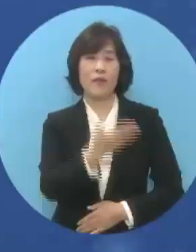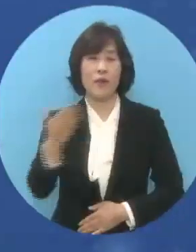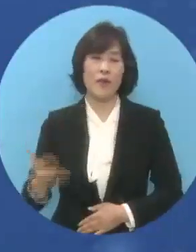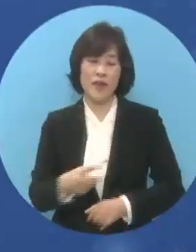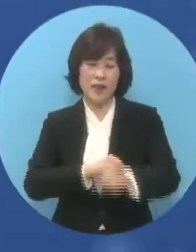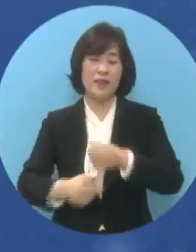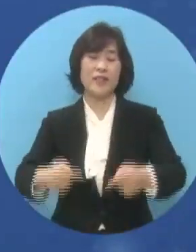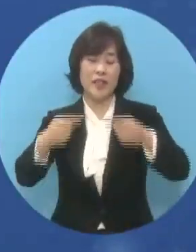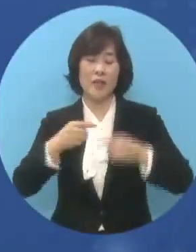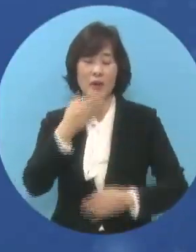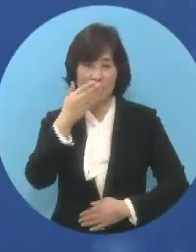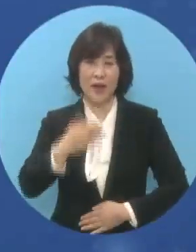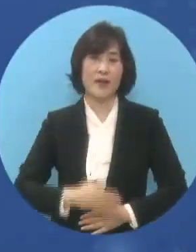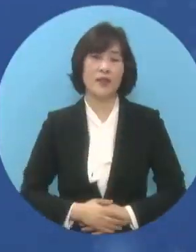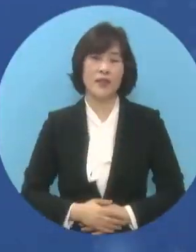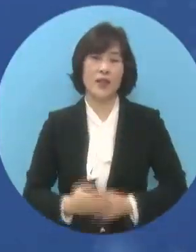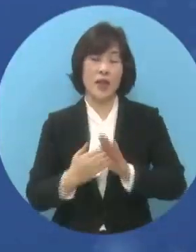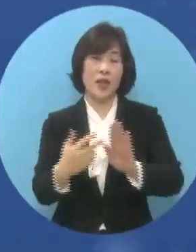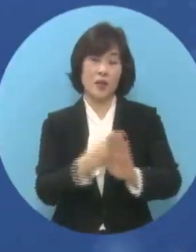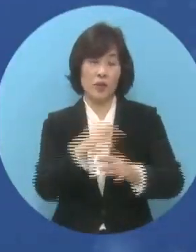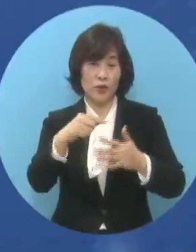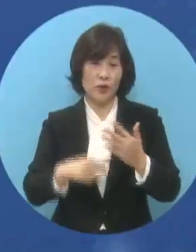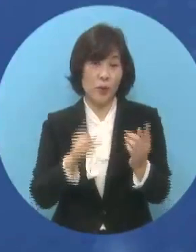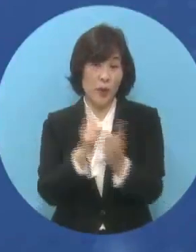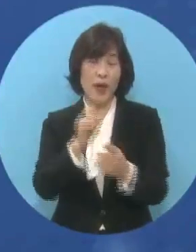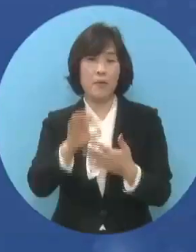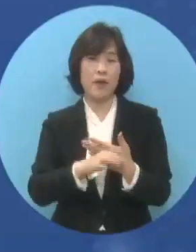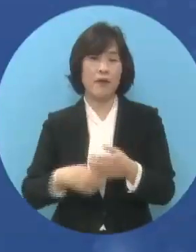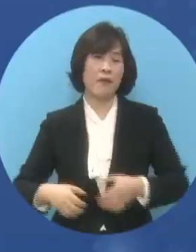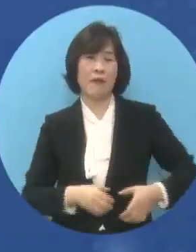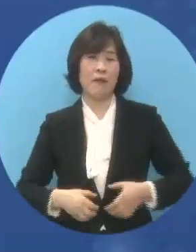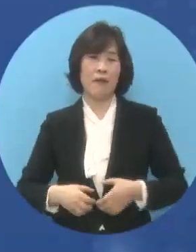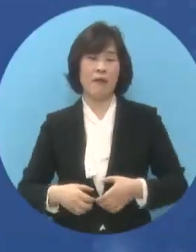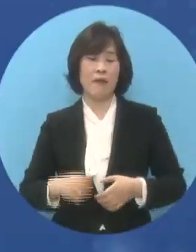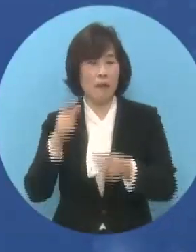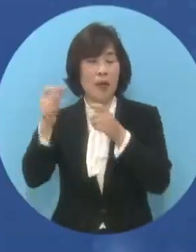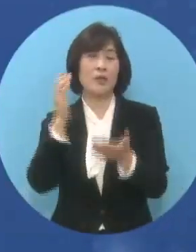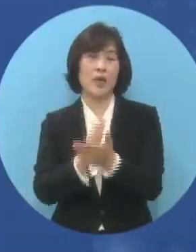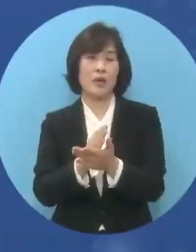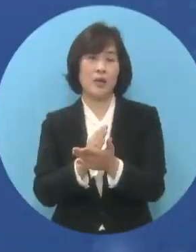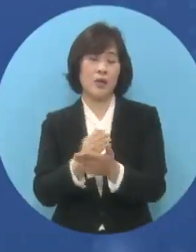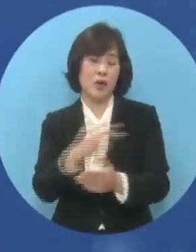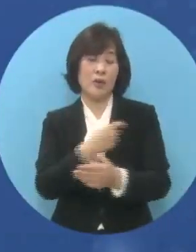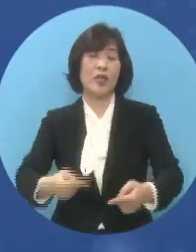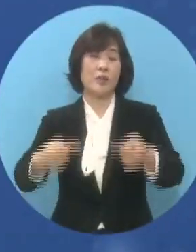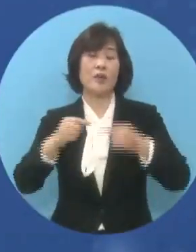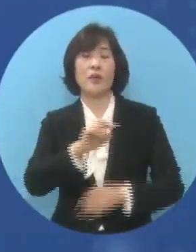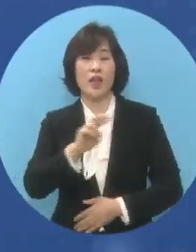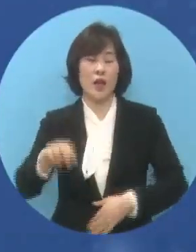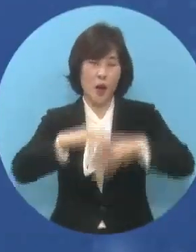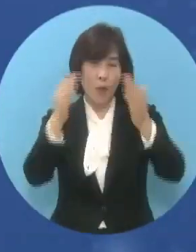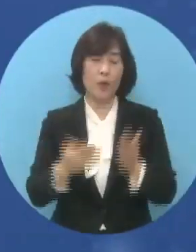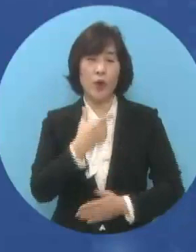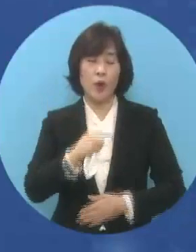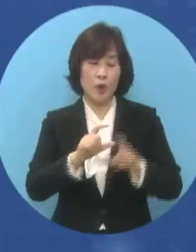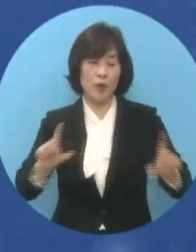가능합니다. 백신 접종 순서가 왔을 때는 주저하거나 미루지 마시고 접종에 참여해 주셔야 모두가 원하는 일상